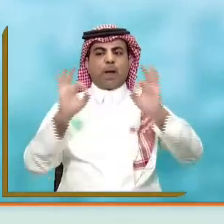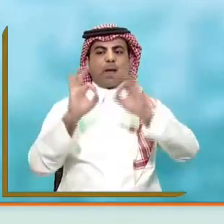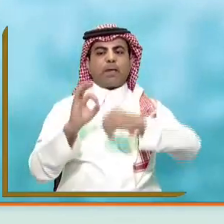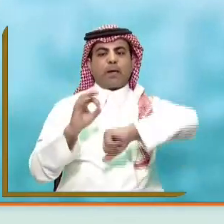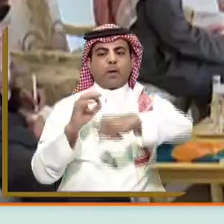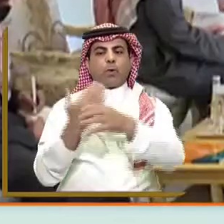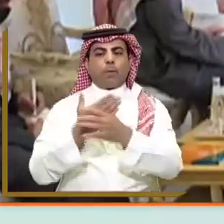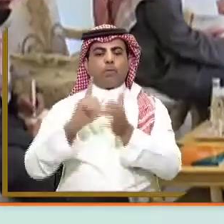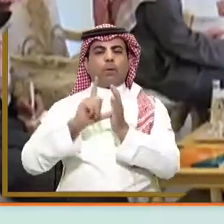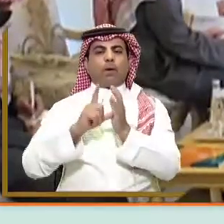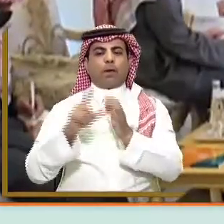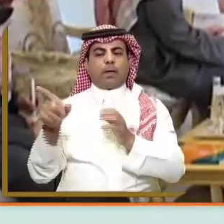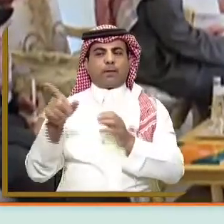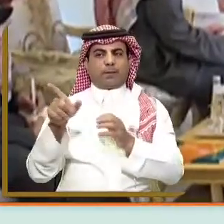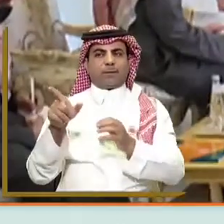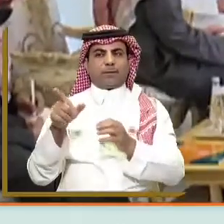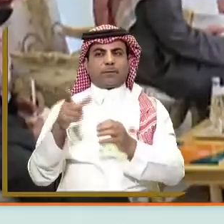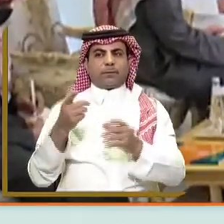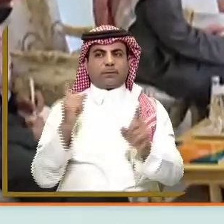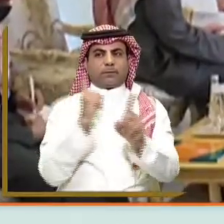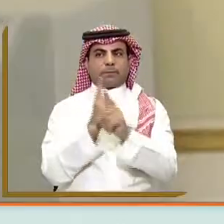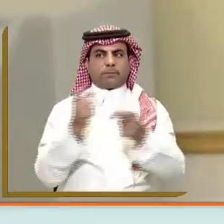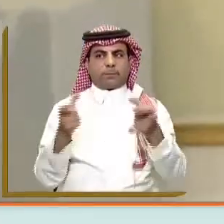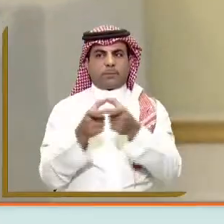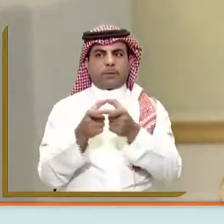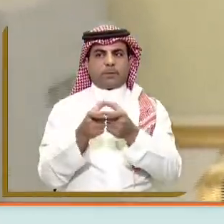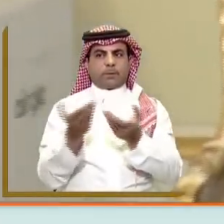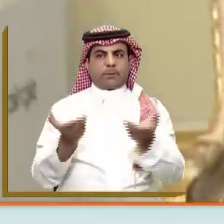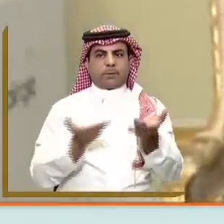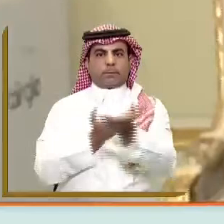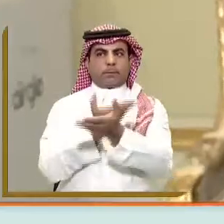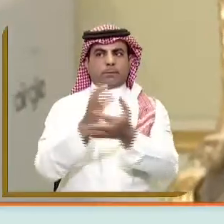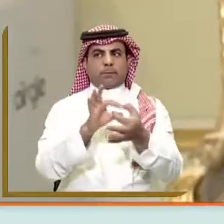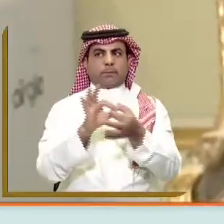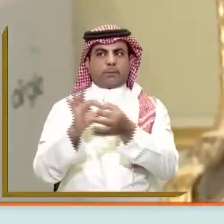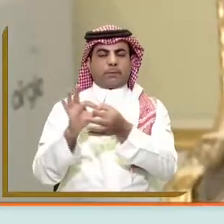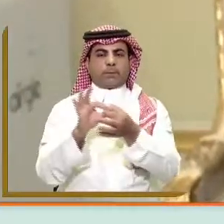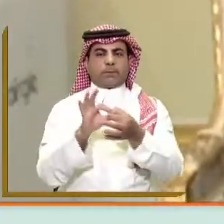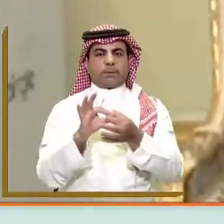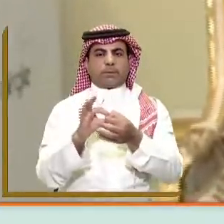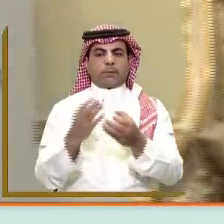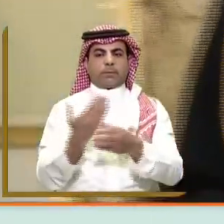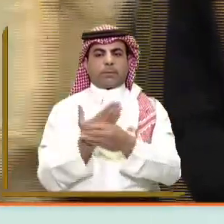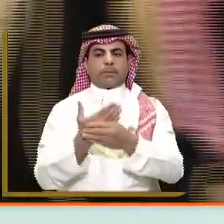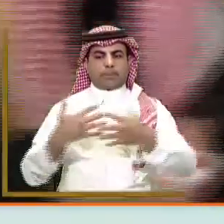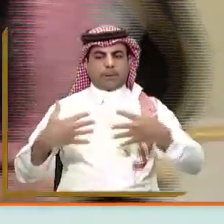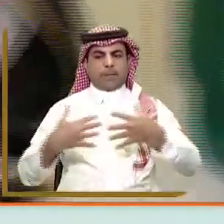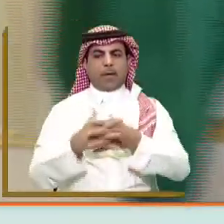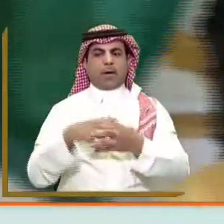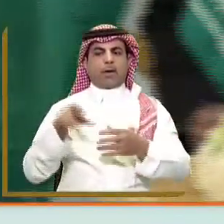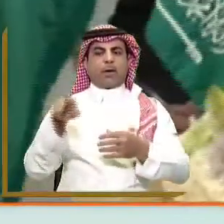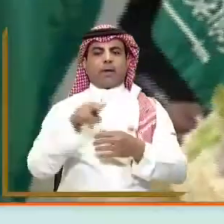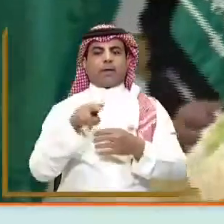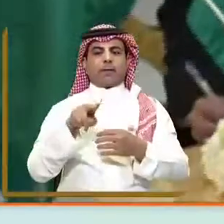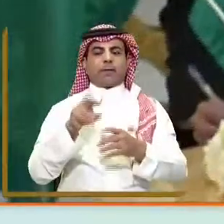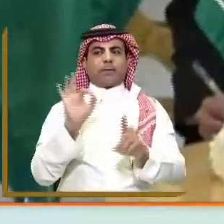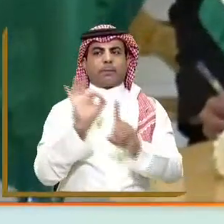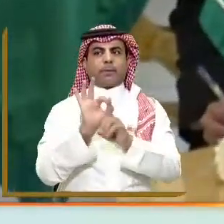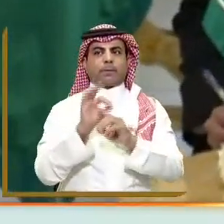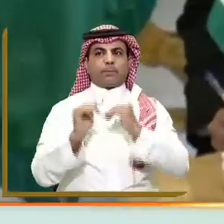الموارد البشرية والتنمية الاجتماعية المهندس أحمد الراجحي، وجرى بحث سبل تعزيز العلاقات الثنائية بين